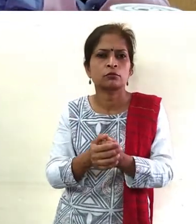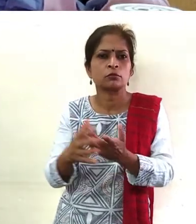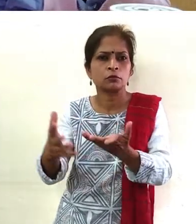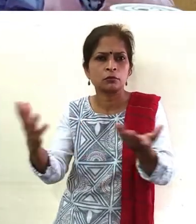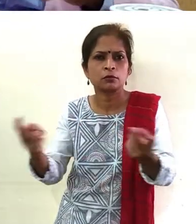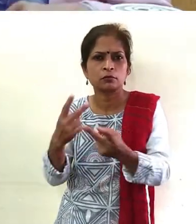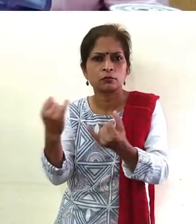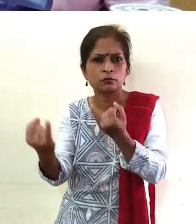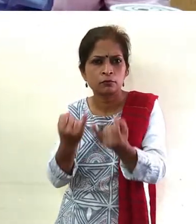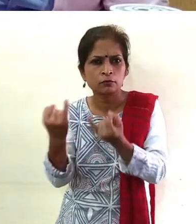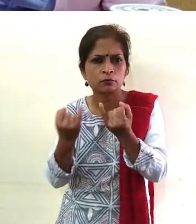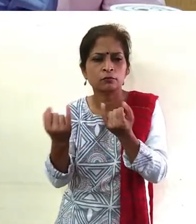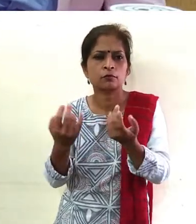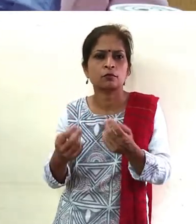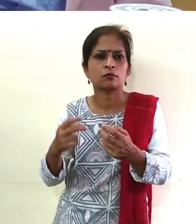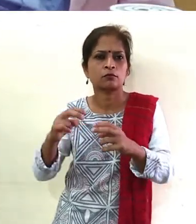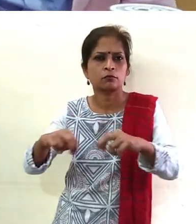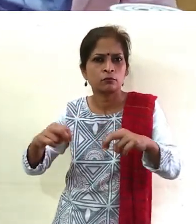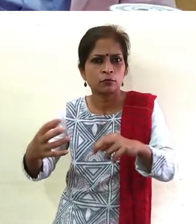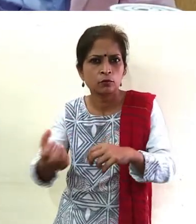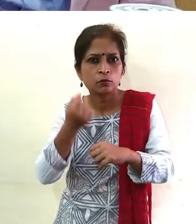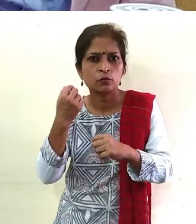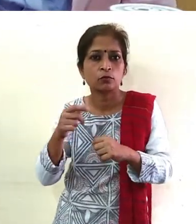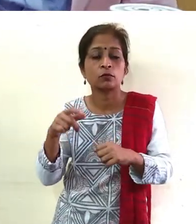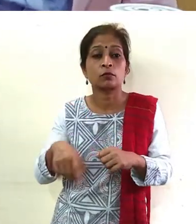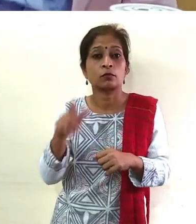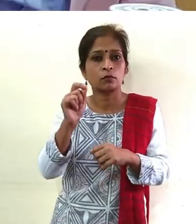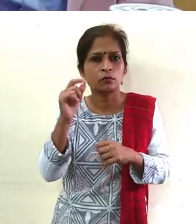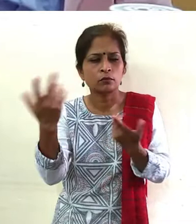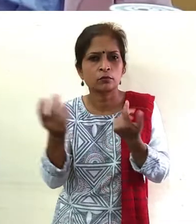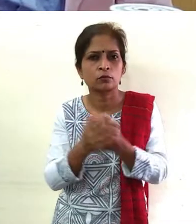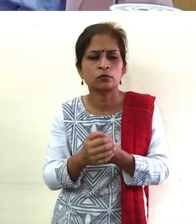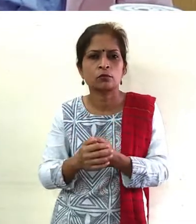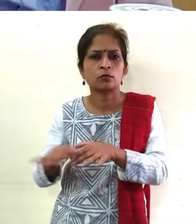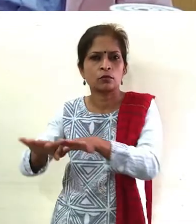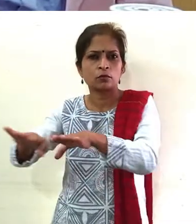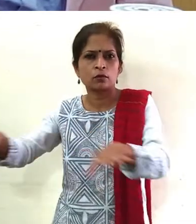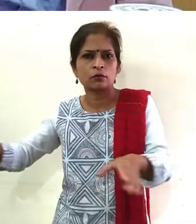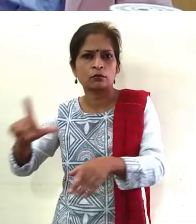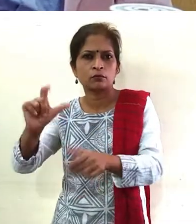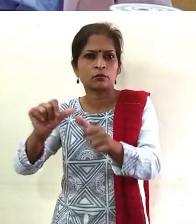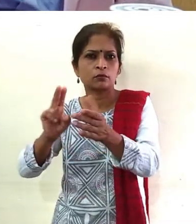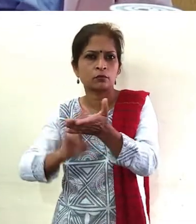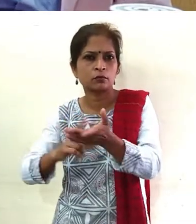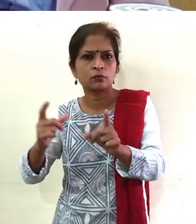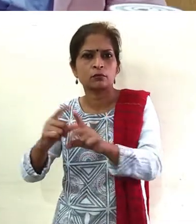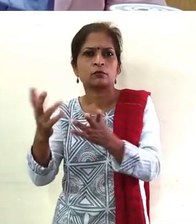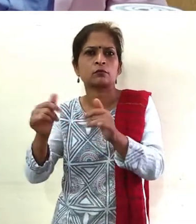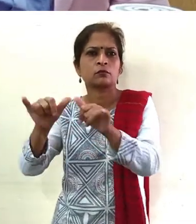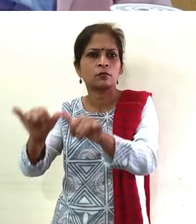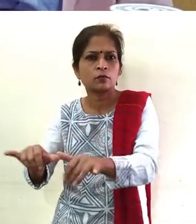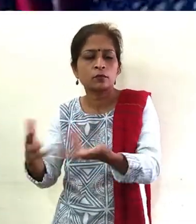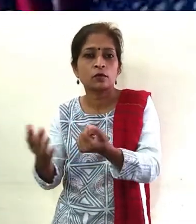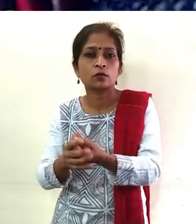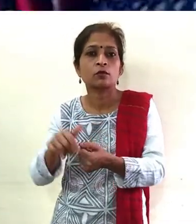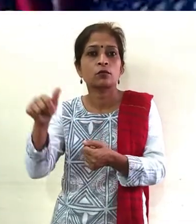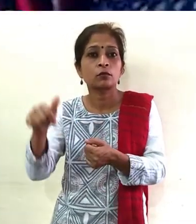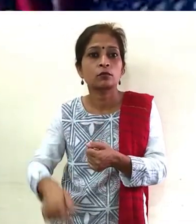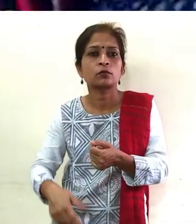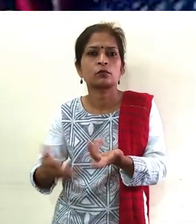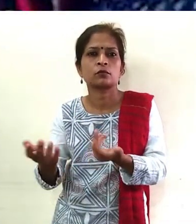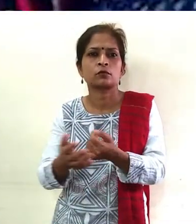को निकाला जाए जो कि उसके काम की होगी। कहाँ रहने के लिए? भूमि में रहने के लिए। तो इसलिए समुद्र का मंथन